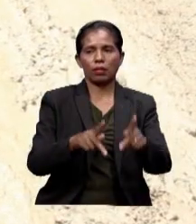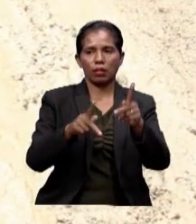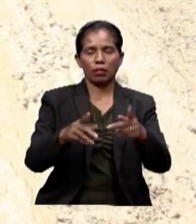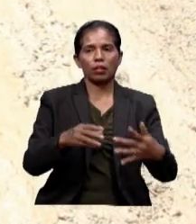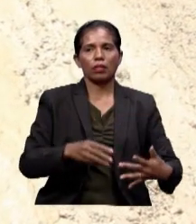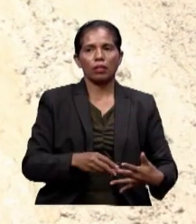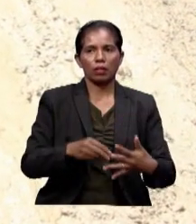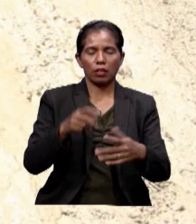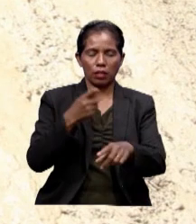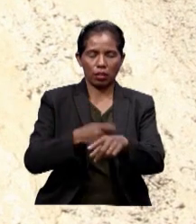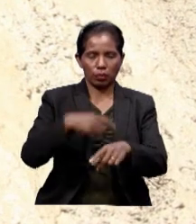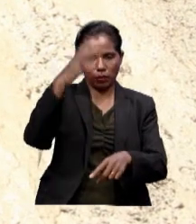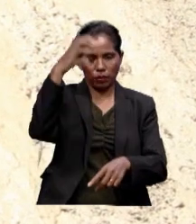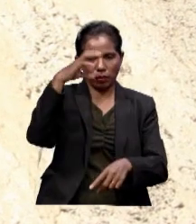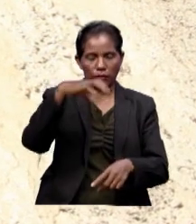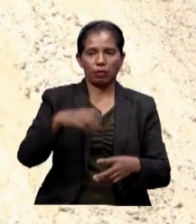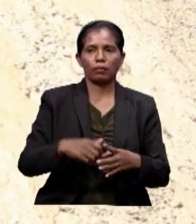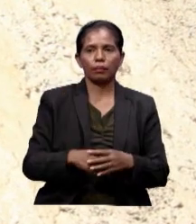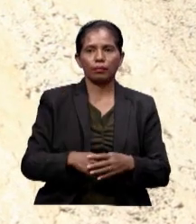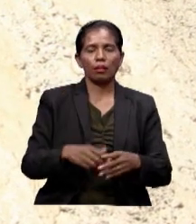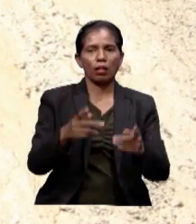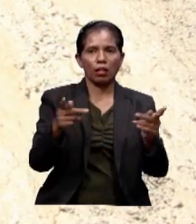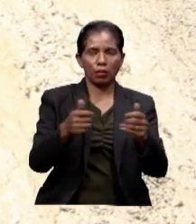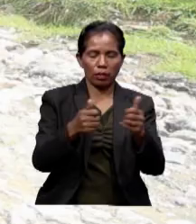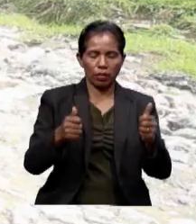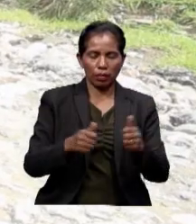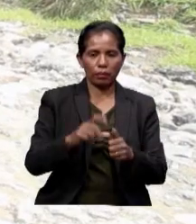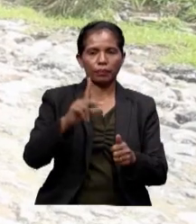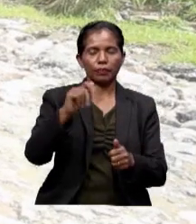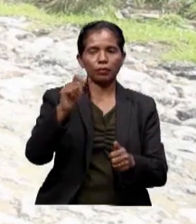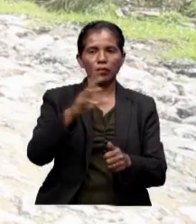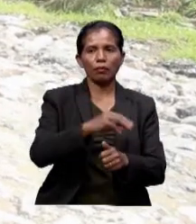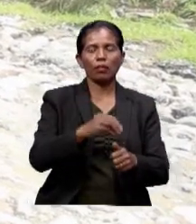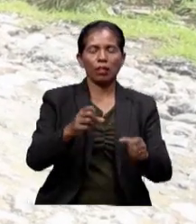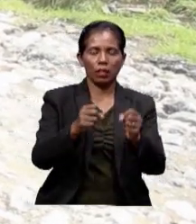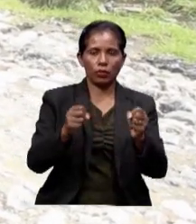liu ia tempo dan posto administrativo laklo munisipo Manatutu ia